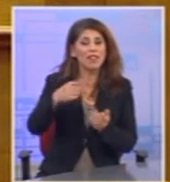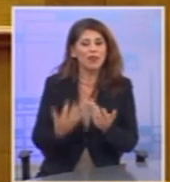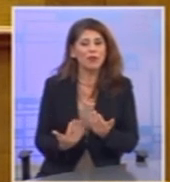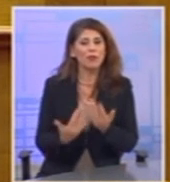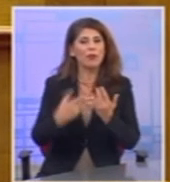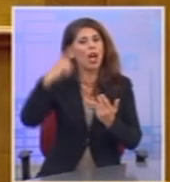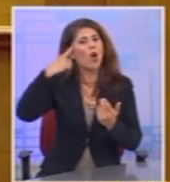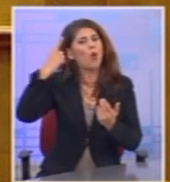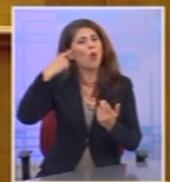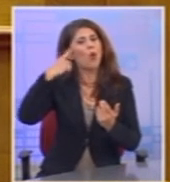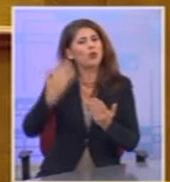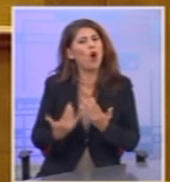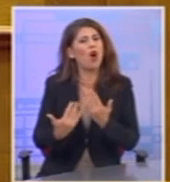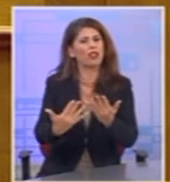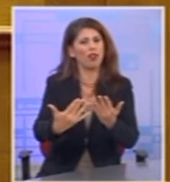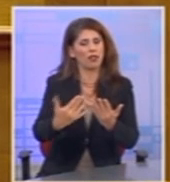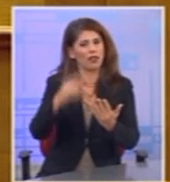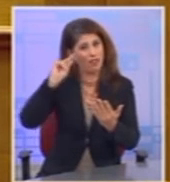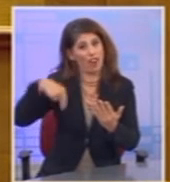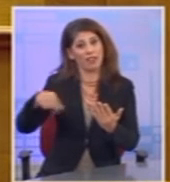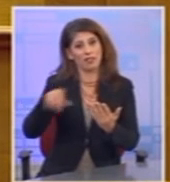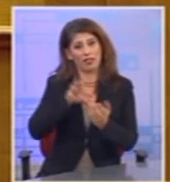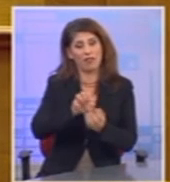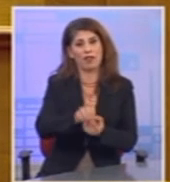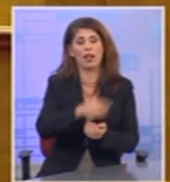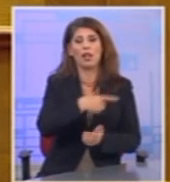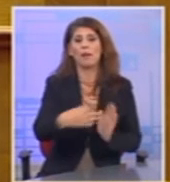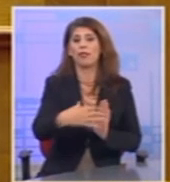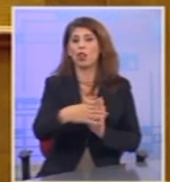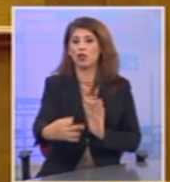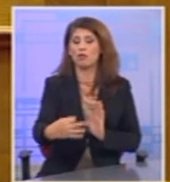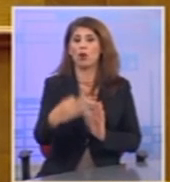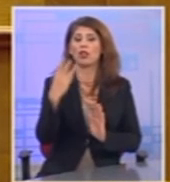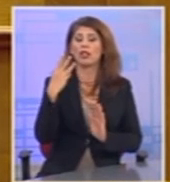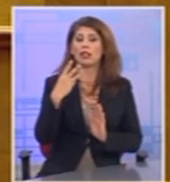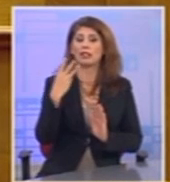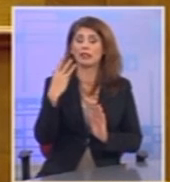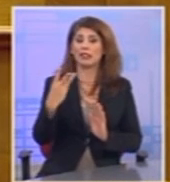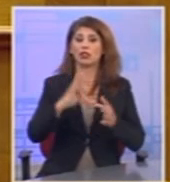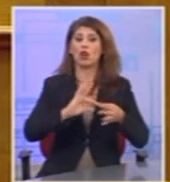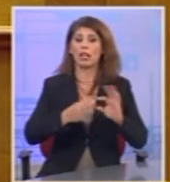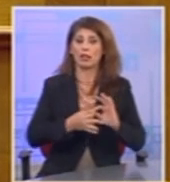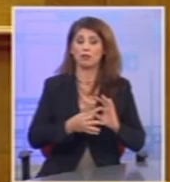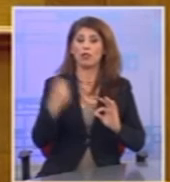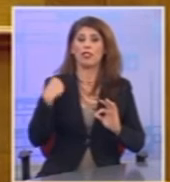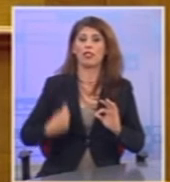διπλασιασμό των διευθυντικών θέσεων σε 3 οργανισμούς δημοσίων